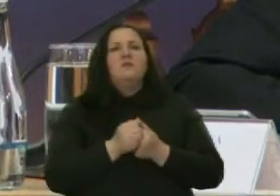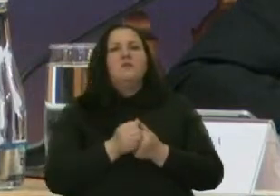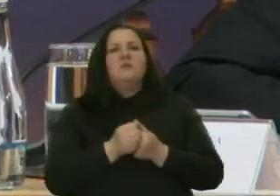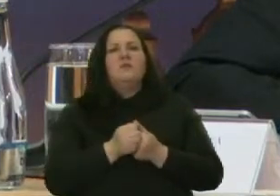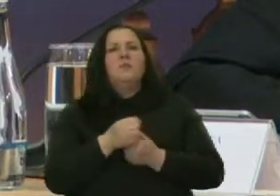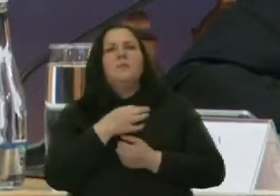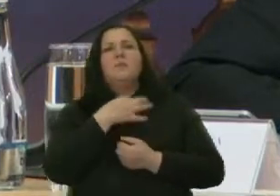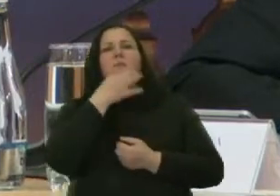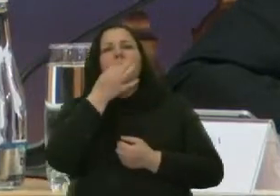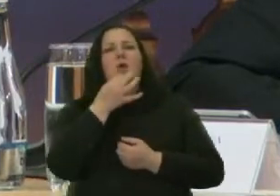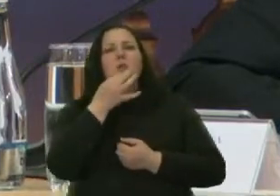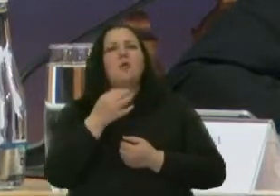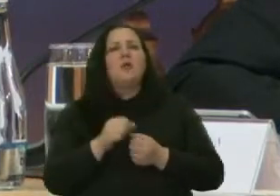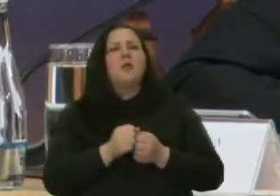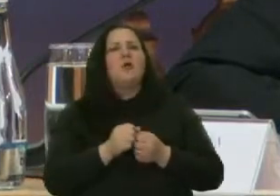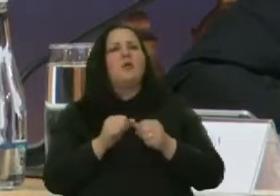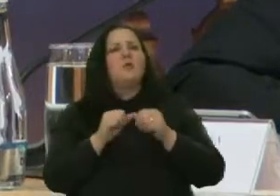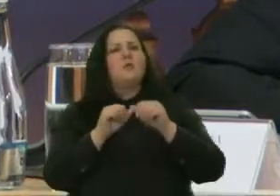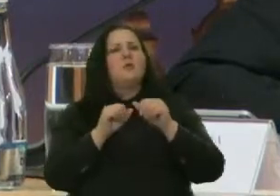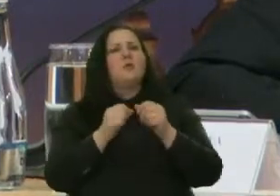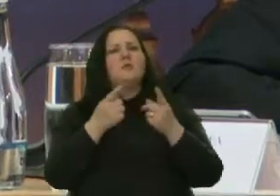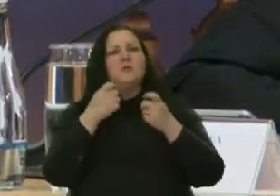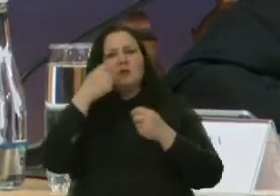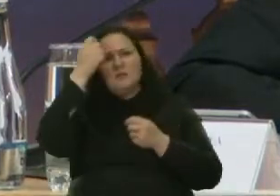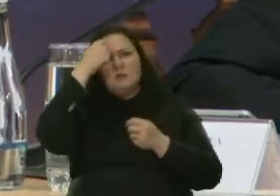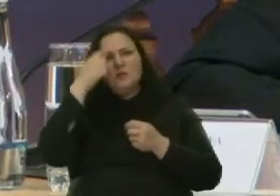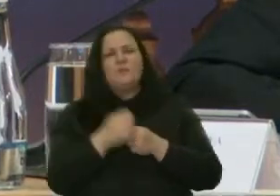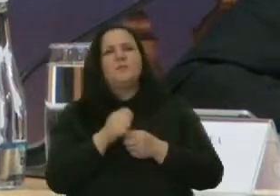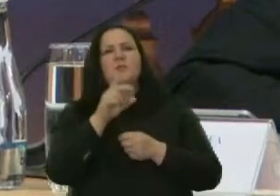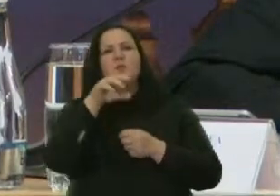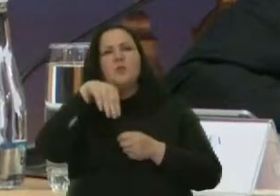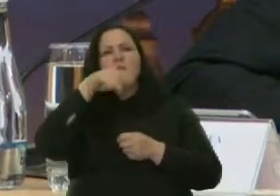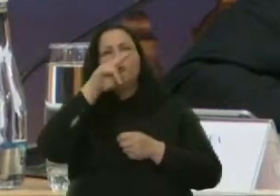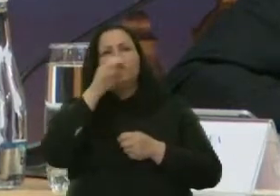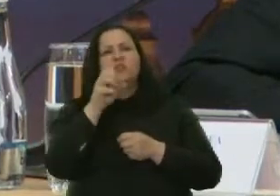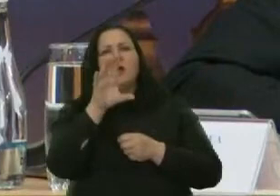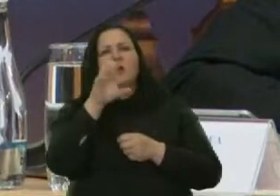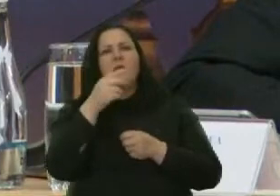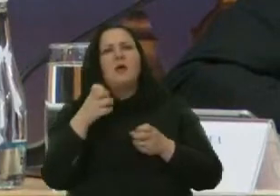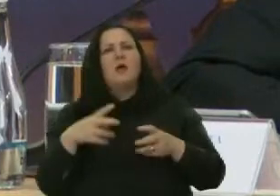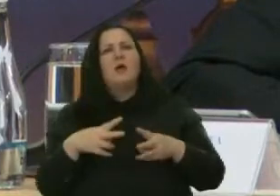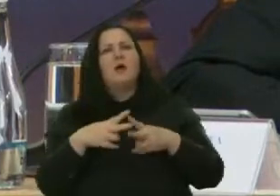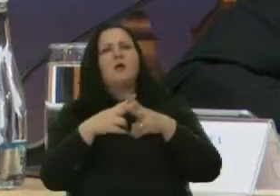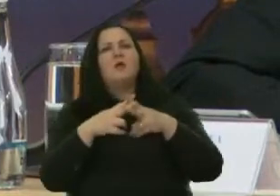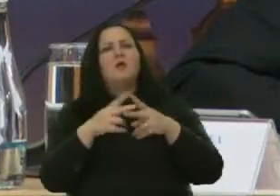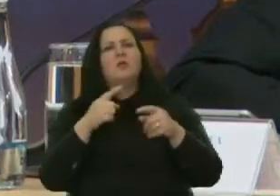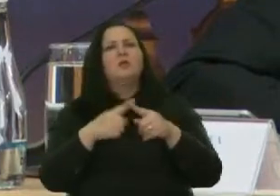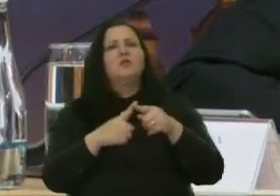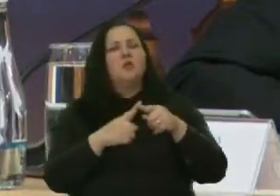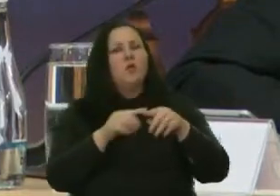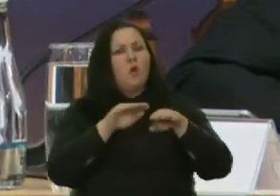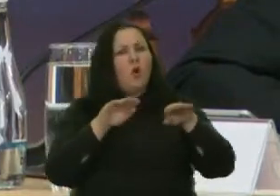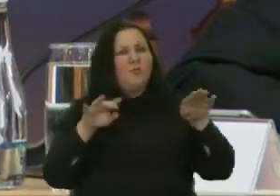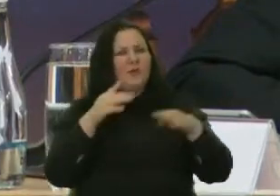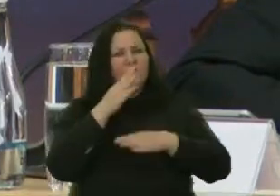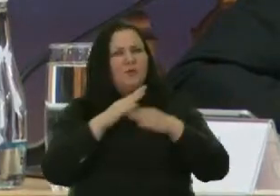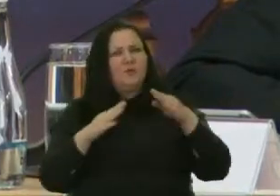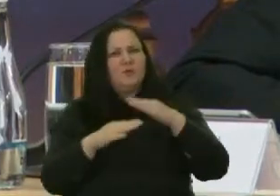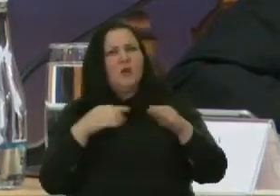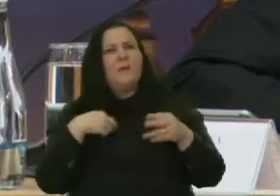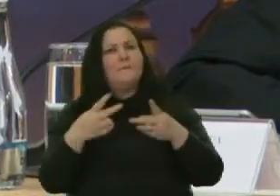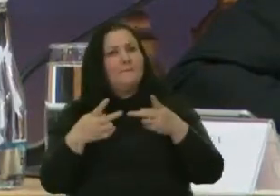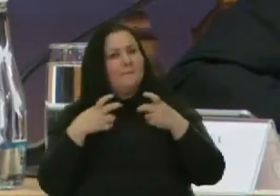propunerilor formulate ă de cetățeni domnul Mureșan Claudiu pentru acordare de ajutor pentru familiile copililor cu dizabilități am